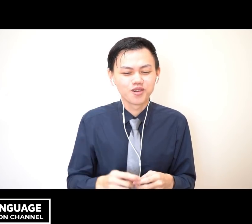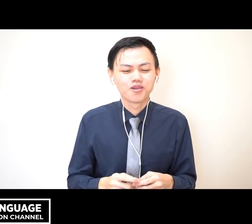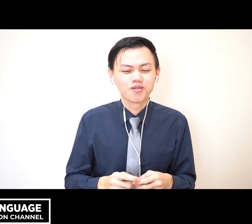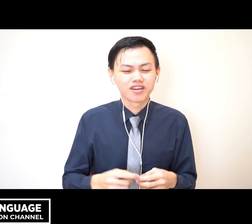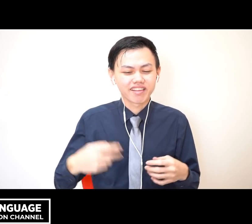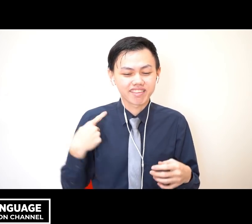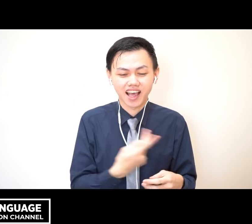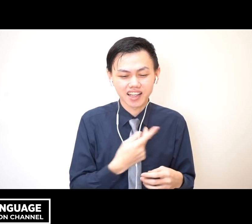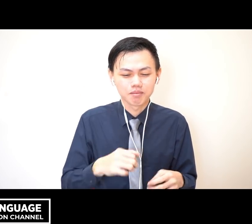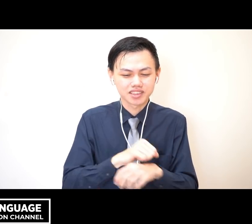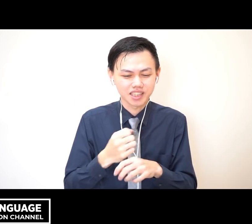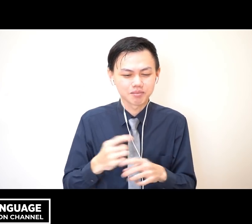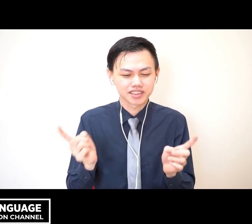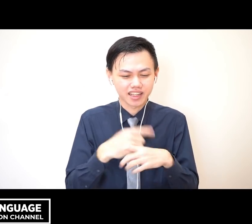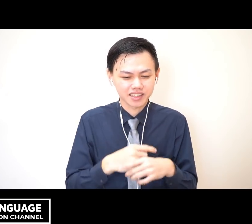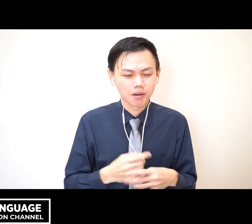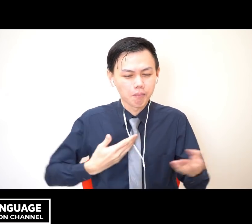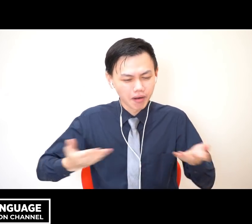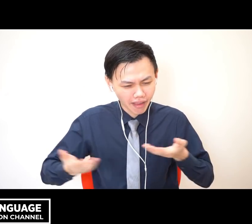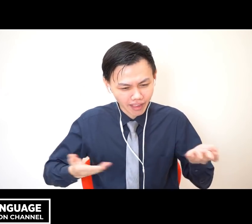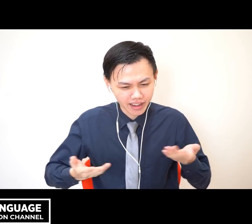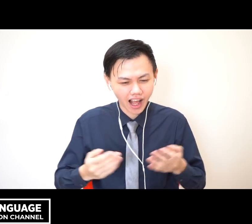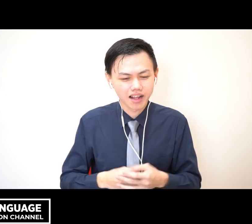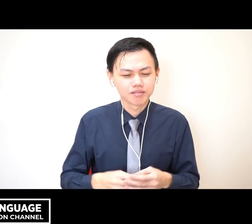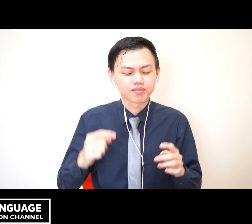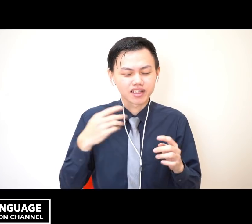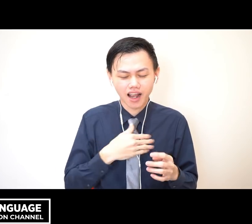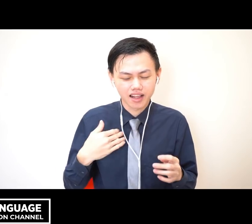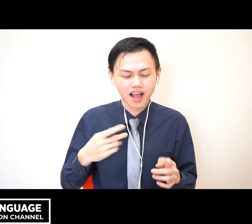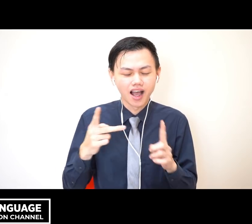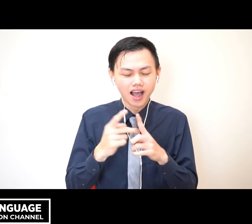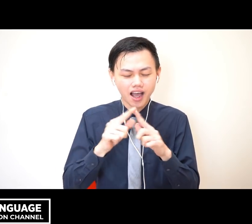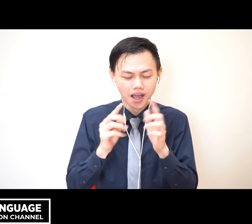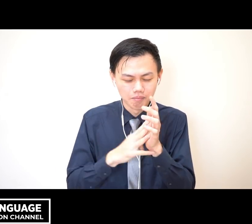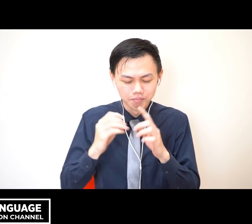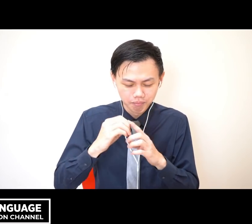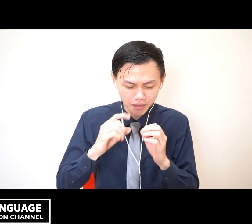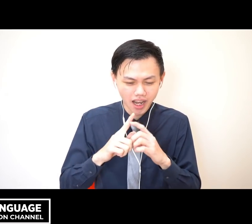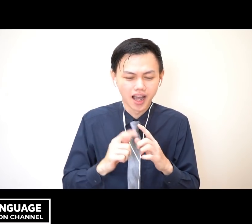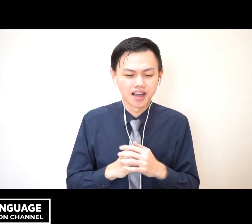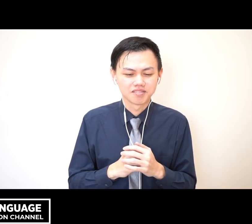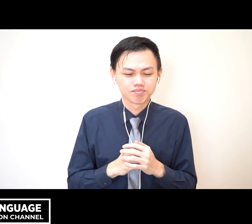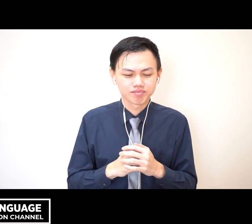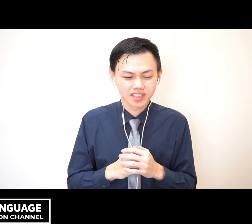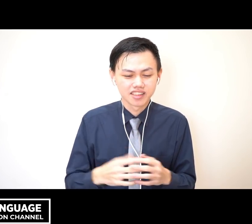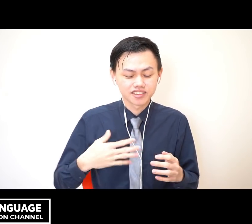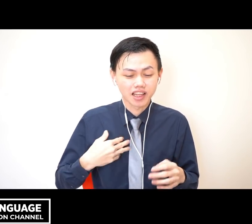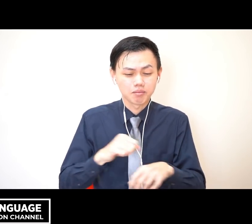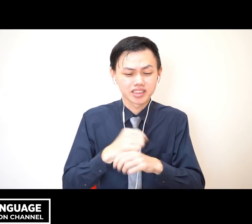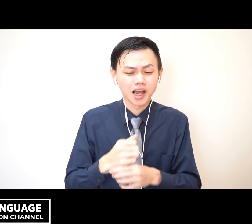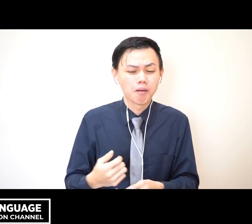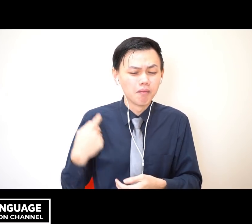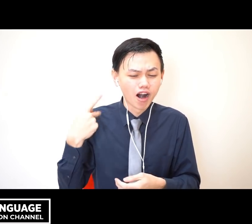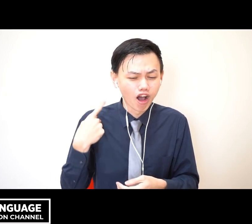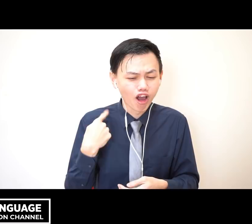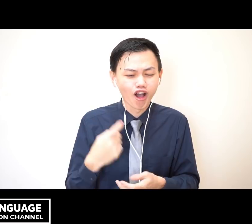kata-kata, how can I help you? Bagaimana saya bisa menolong Anda hari ini? Bagaimana saya bisa menolong dunia yang saat